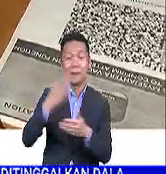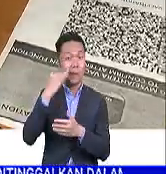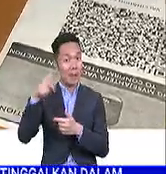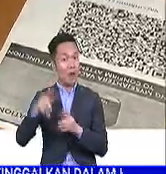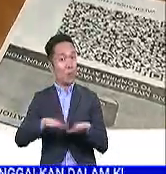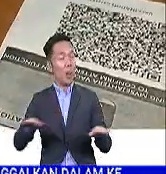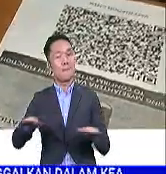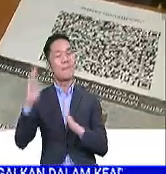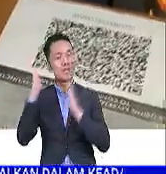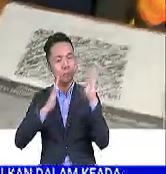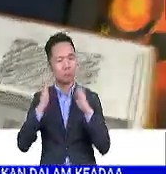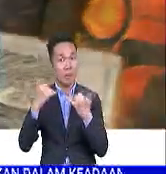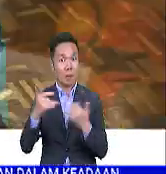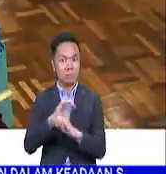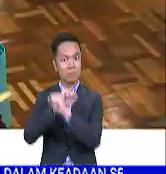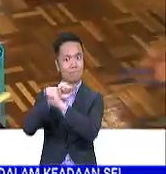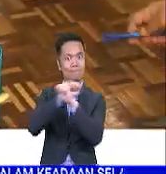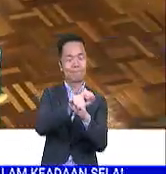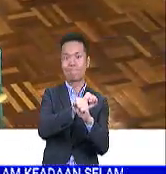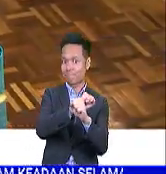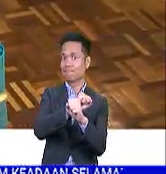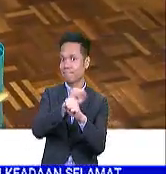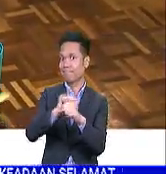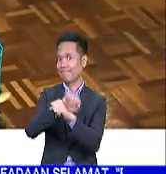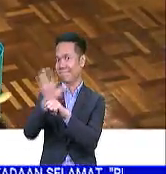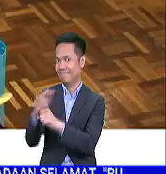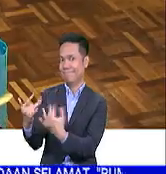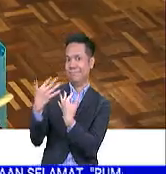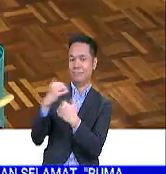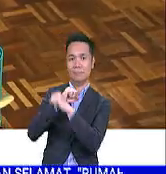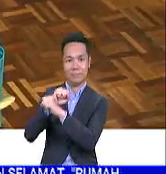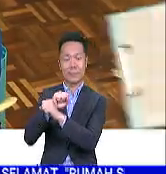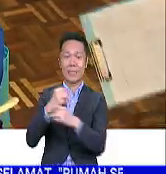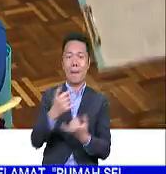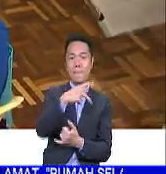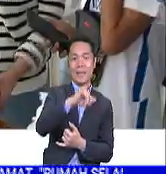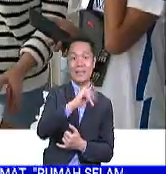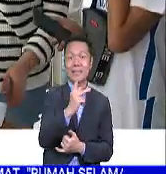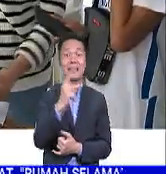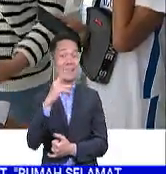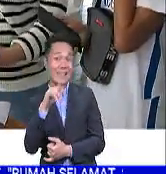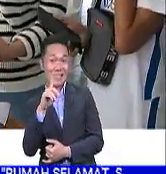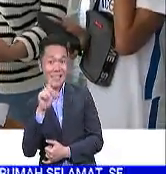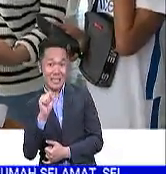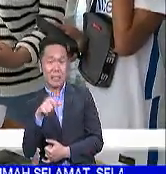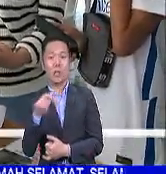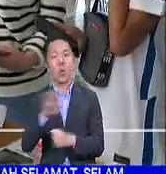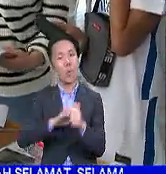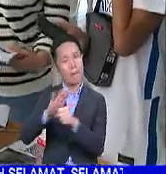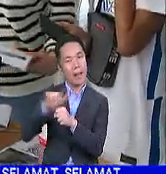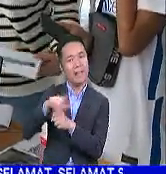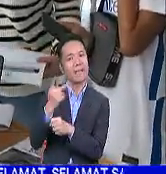di Malaysia turut dilindungi daripada virus berkenaan. Ketika ini, PIC Kids hanya membabitkan kanak-kanak di Lembah